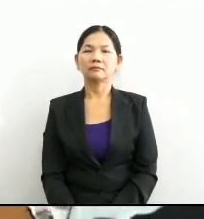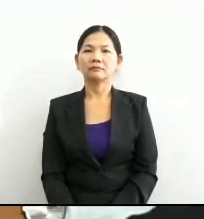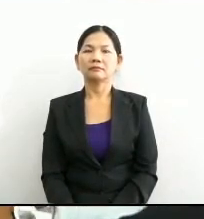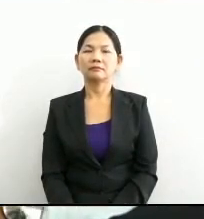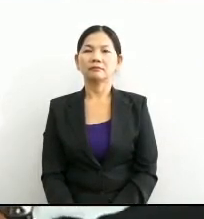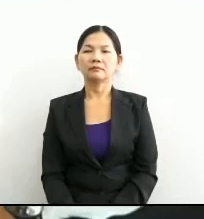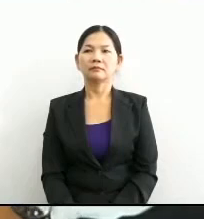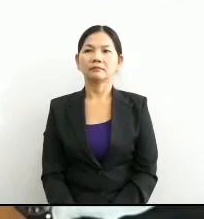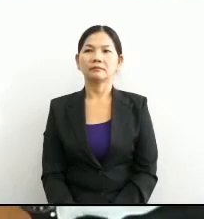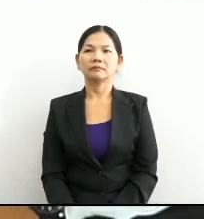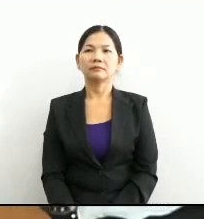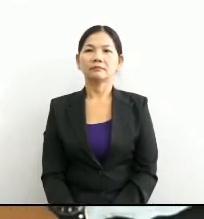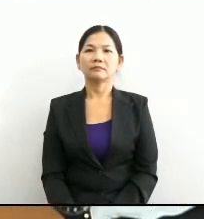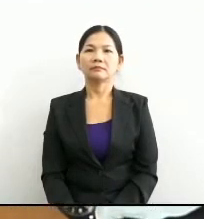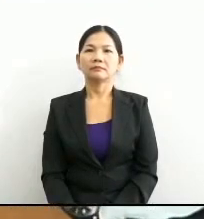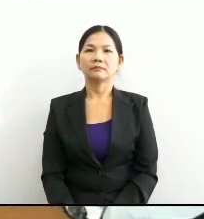Chà nó.